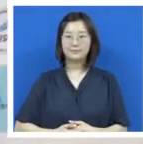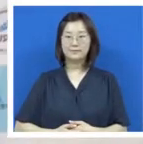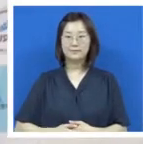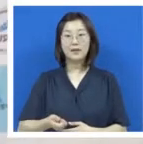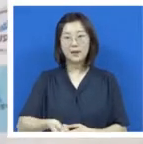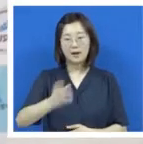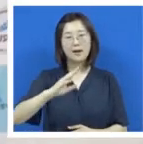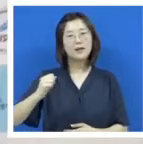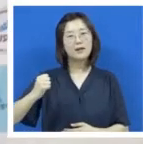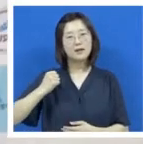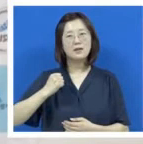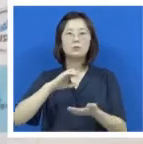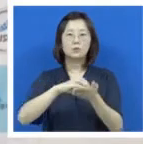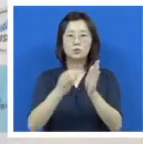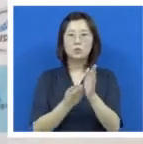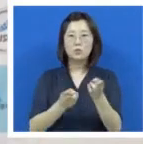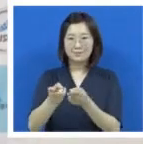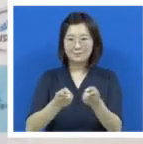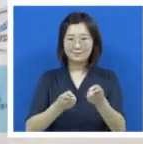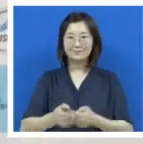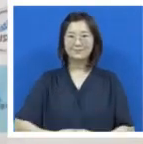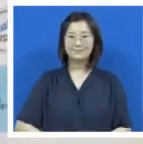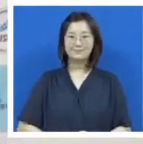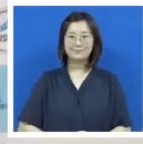예수님이 오셨다는 분으로 김치 기